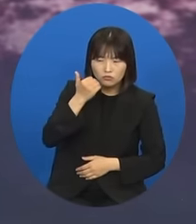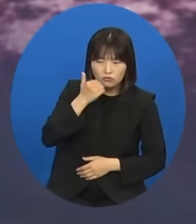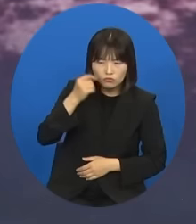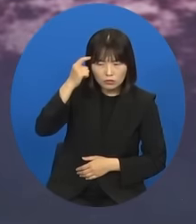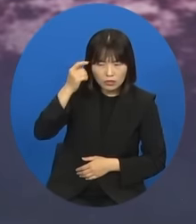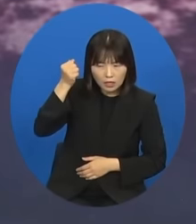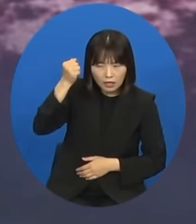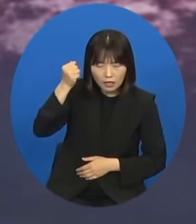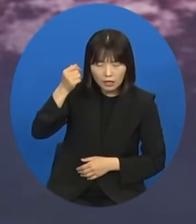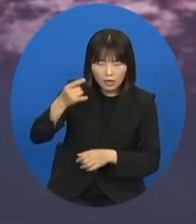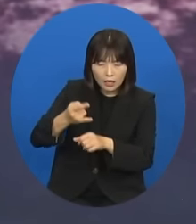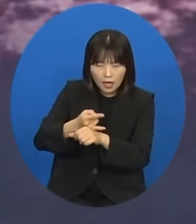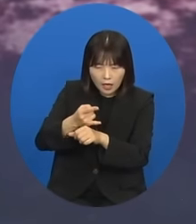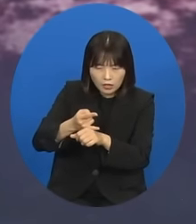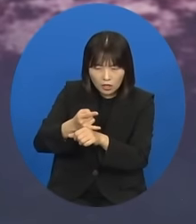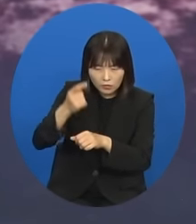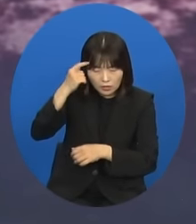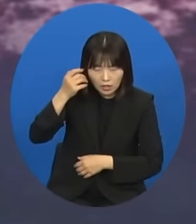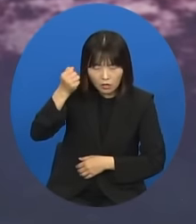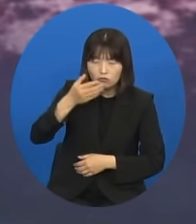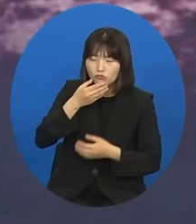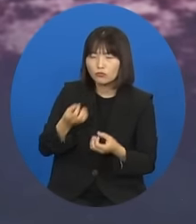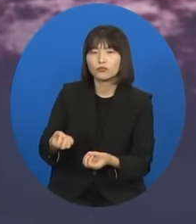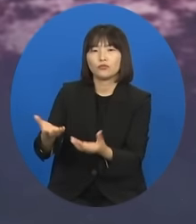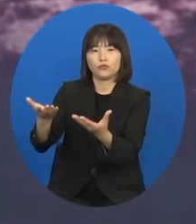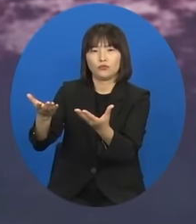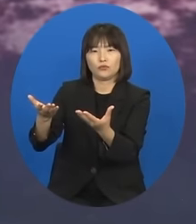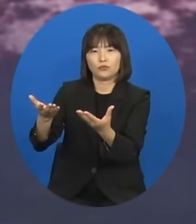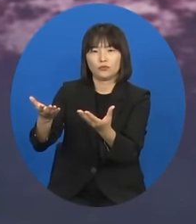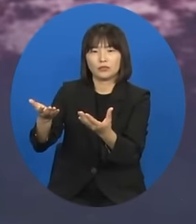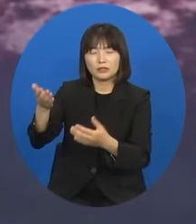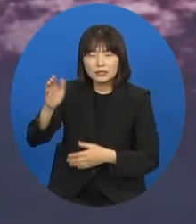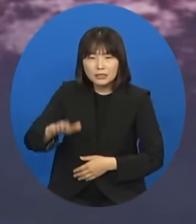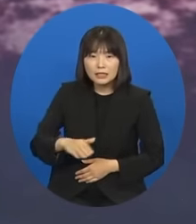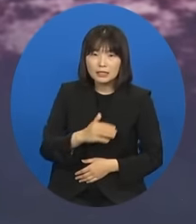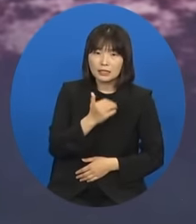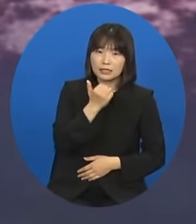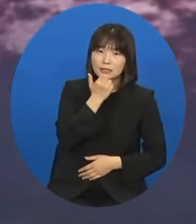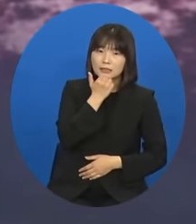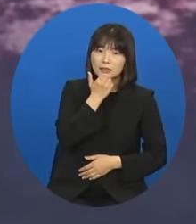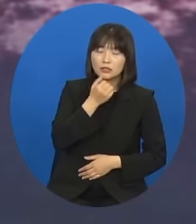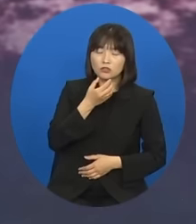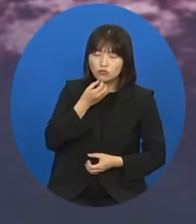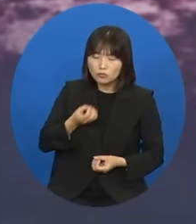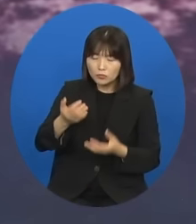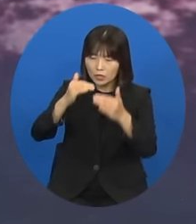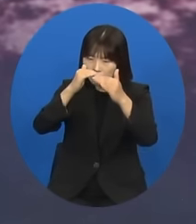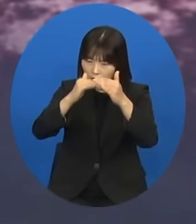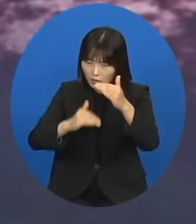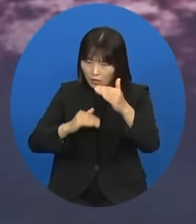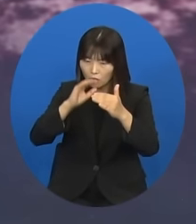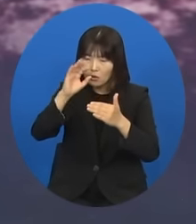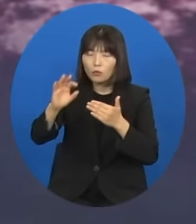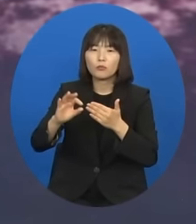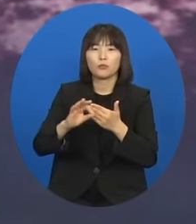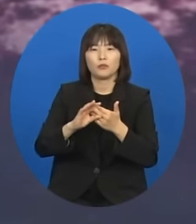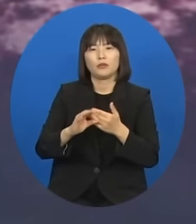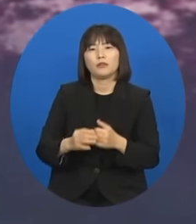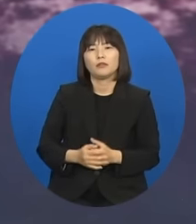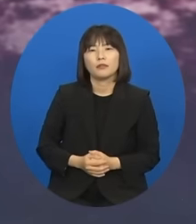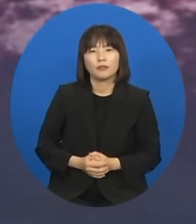에서라고 믿고 축복을 하는 거죠 근데 이삭이 축복하는 내용을 한번 잘 보시길